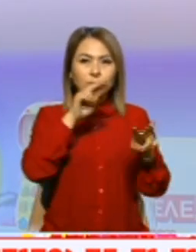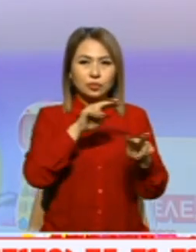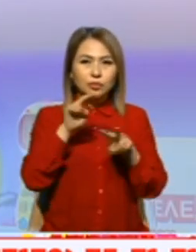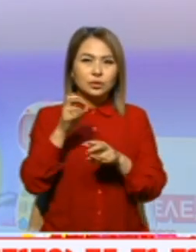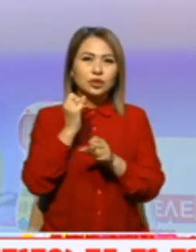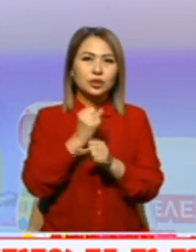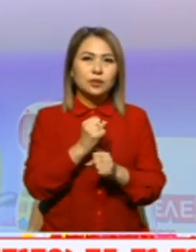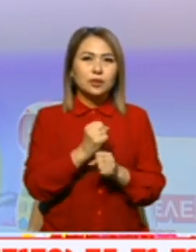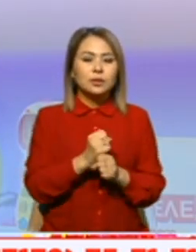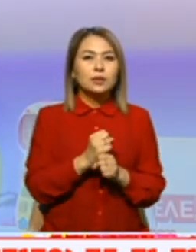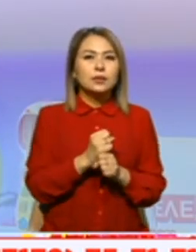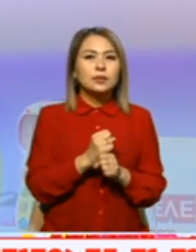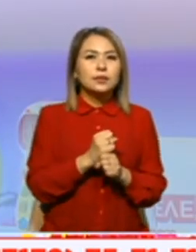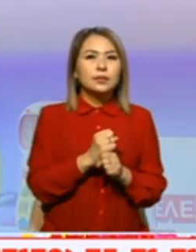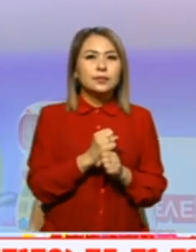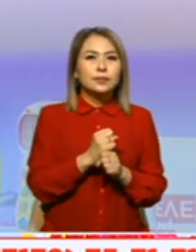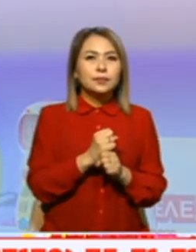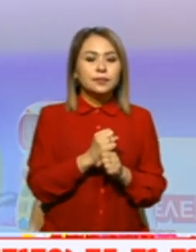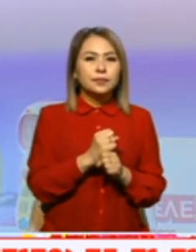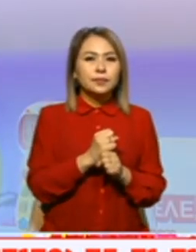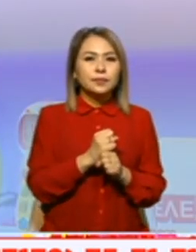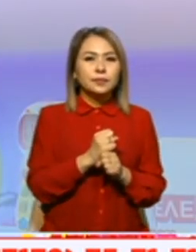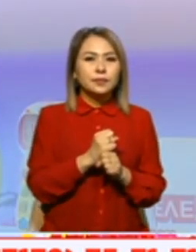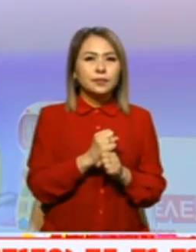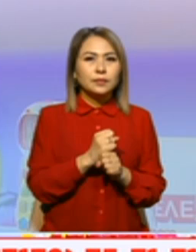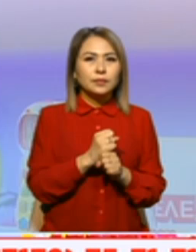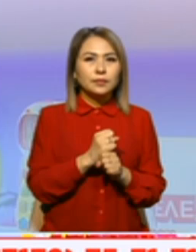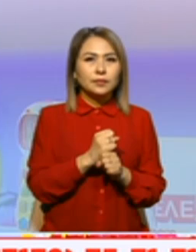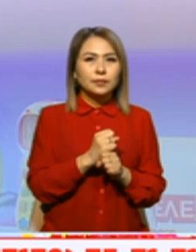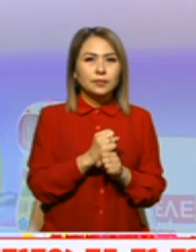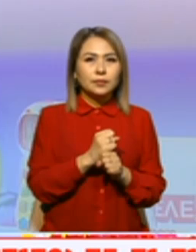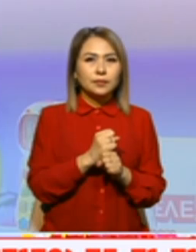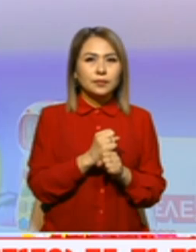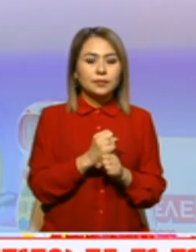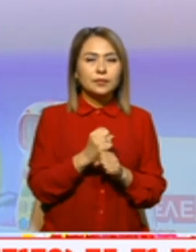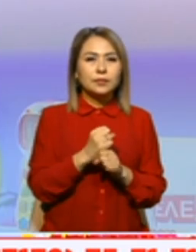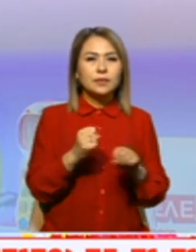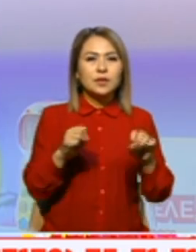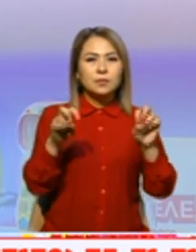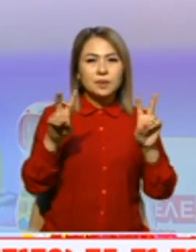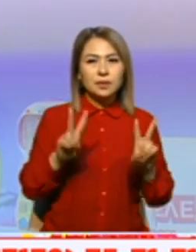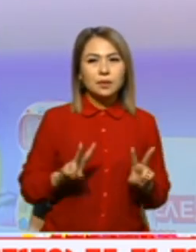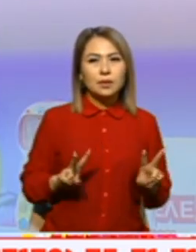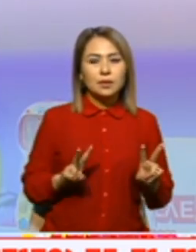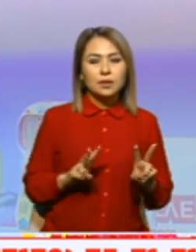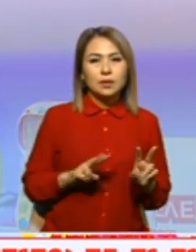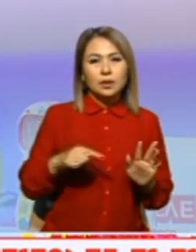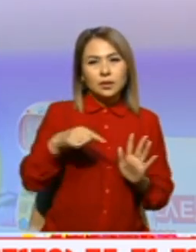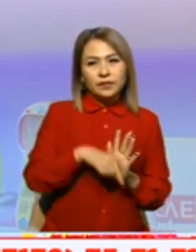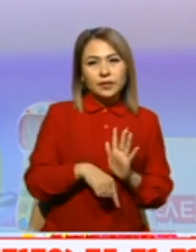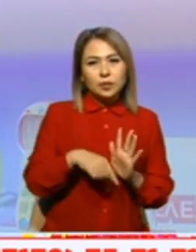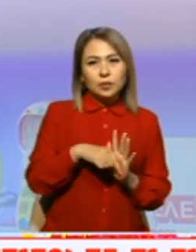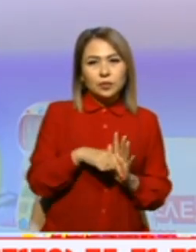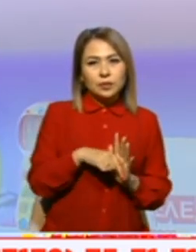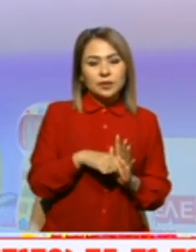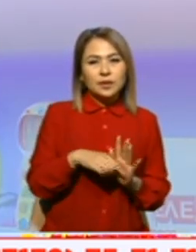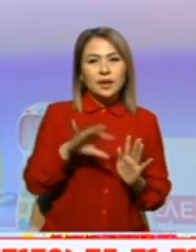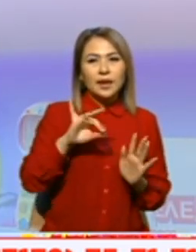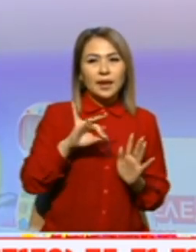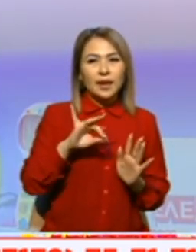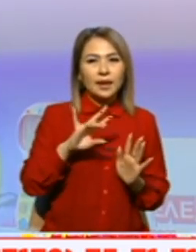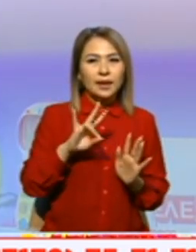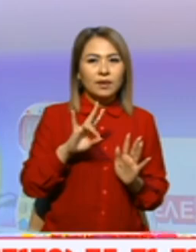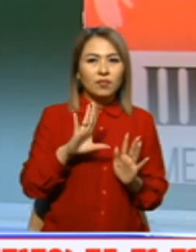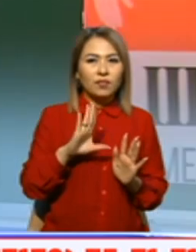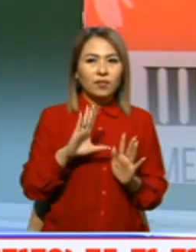жасалатын диагностика. Жаңа айтып өткеніңіздей, арнаулы бізде ананың іш қуысына, инвазивті